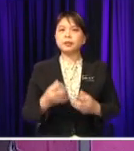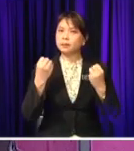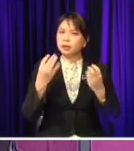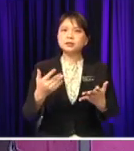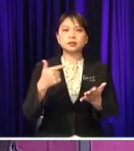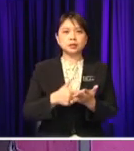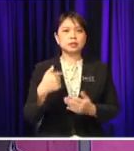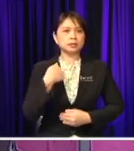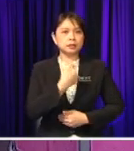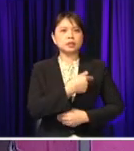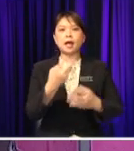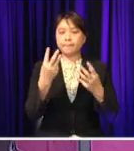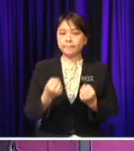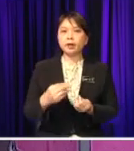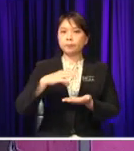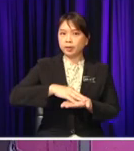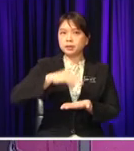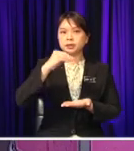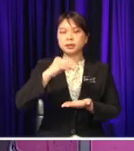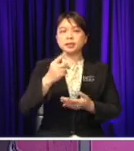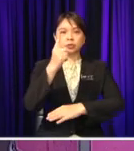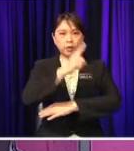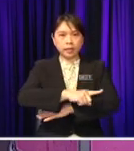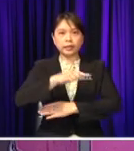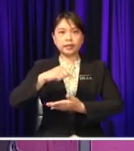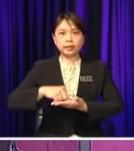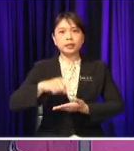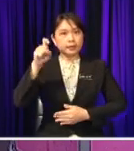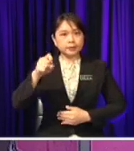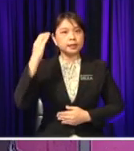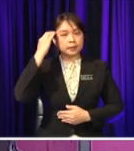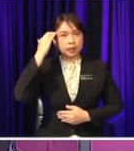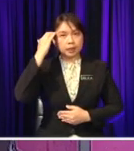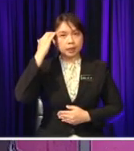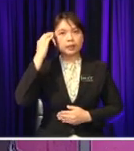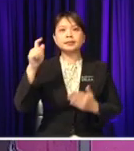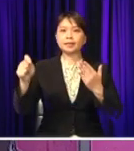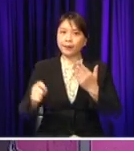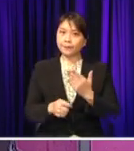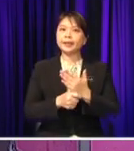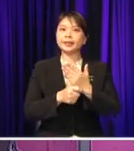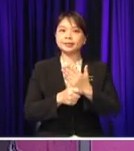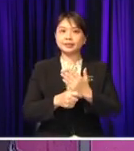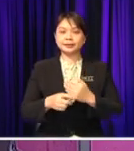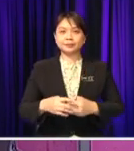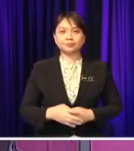Nah jadi hari ini kita tahu dulu operasi tambah jadi kita tahu bahwa